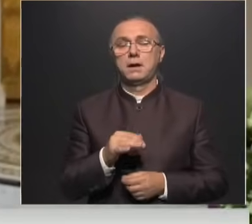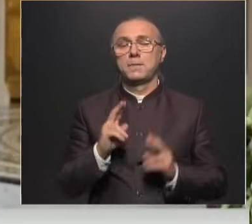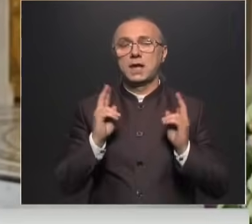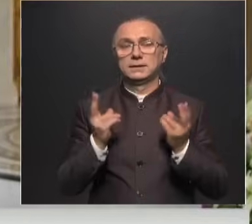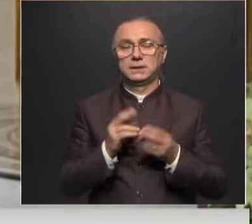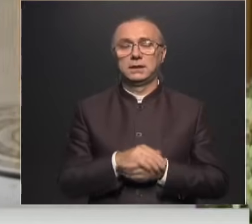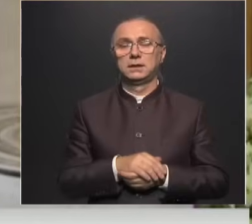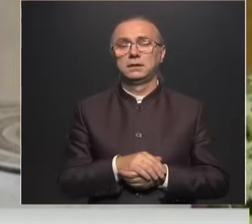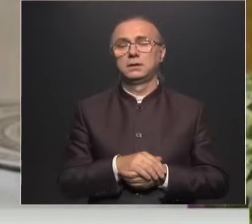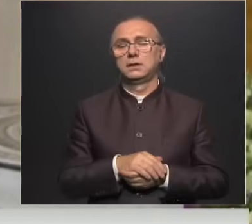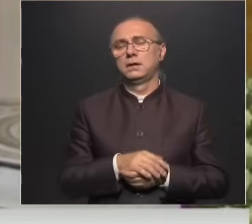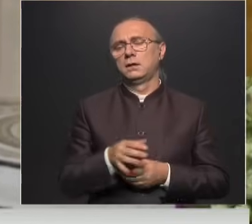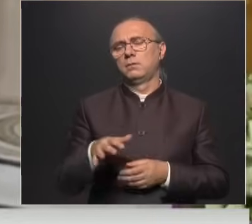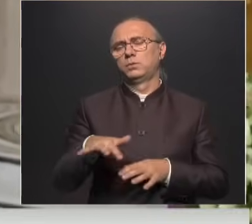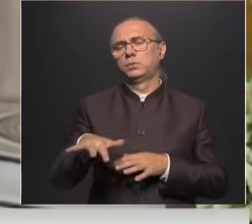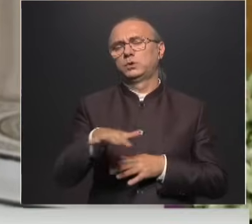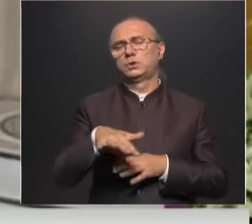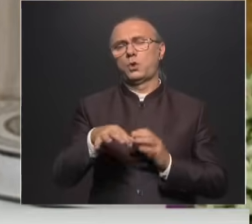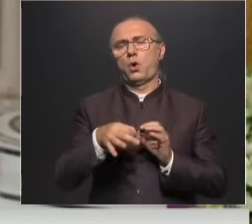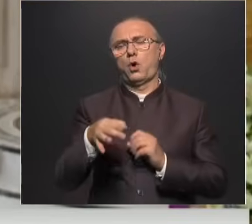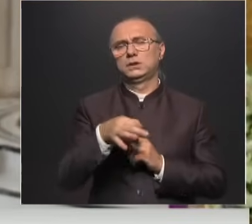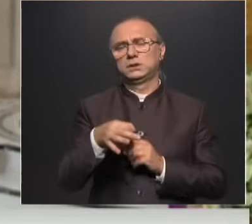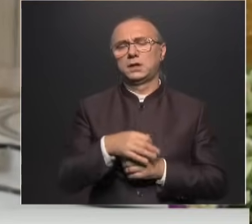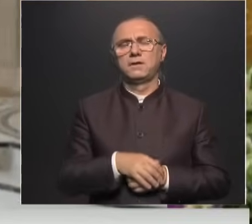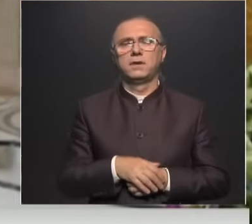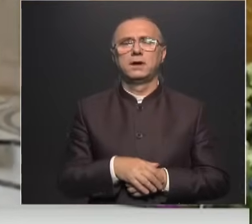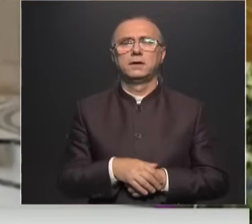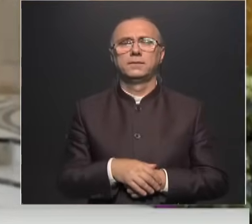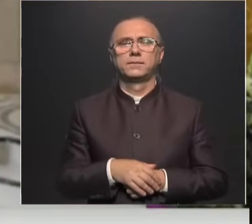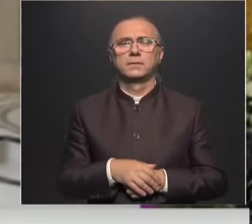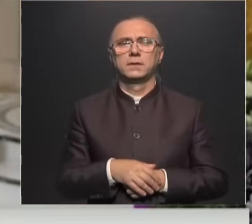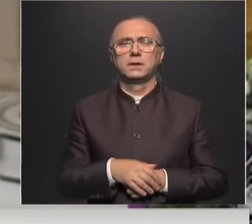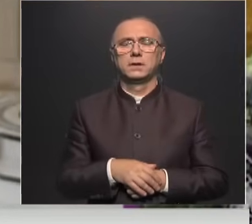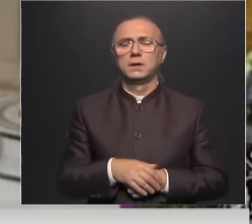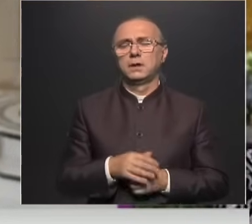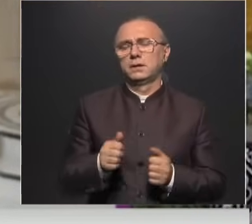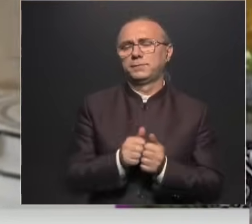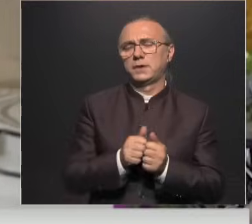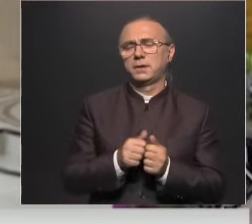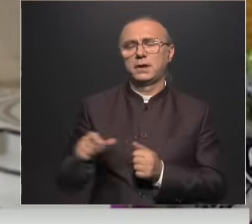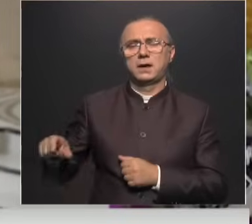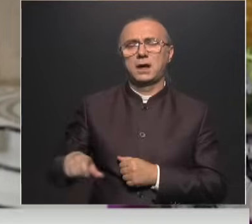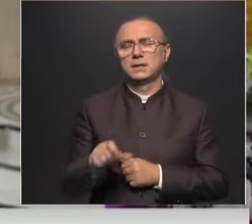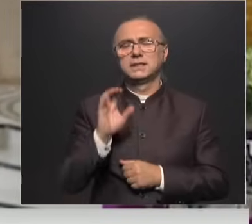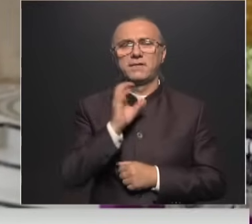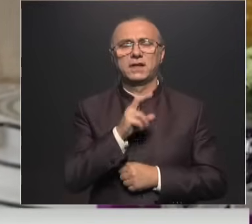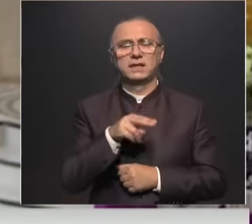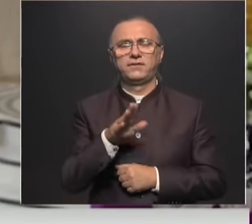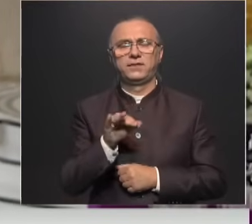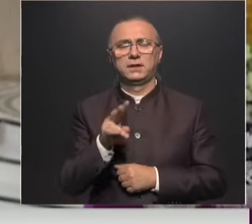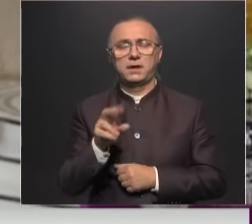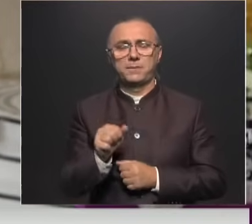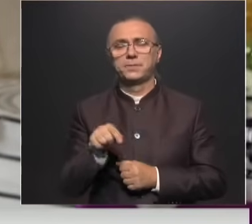на один из пустынных островов, недалеко от берега самого большого притока Северной Двины, речки